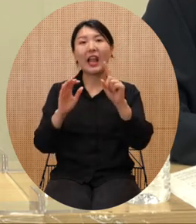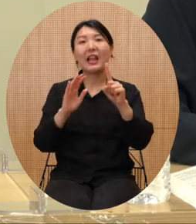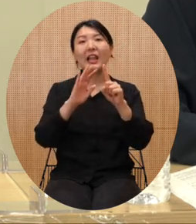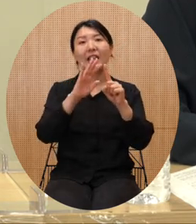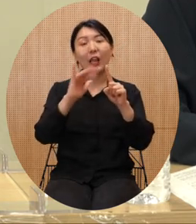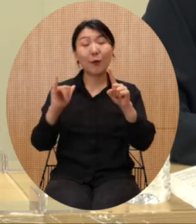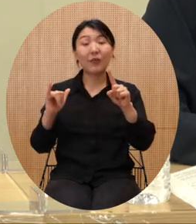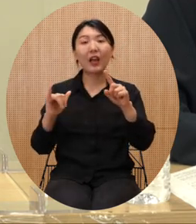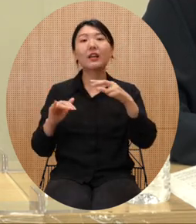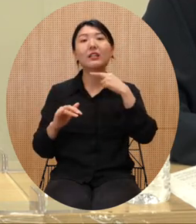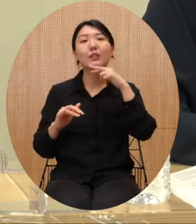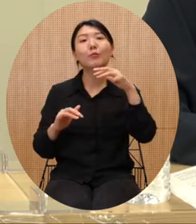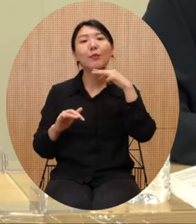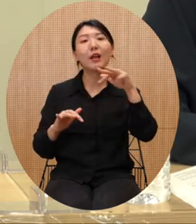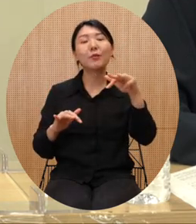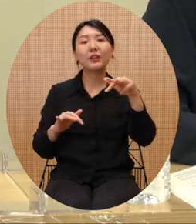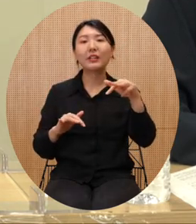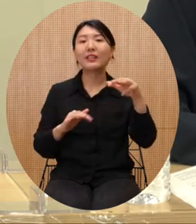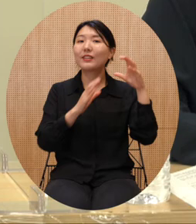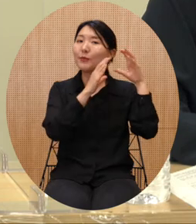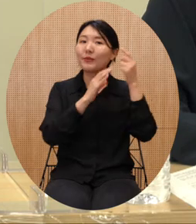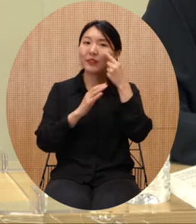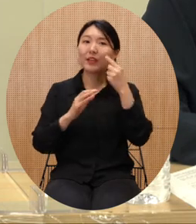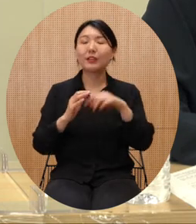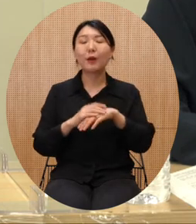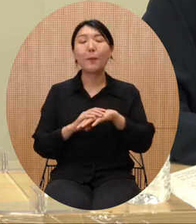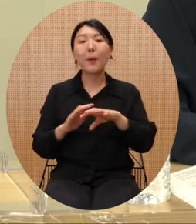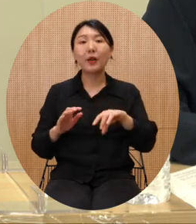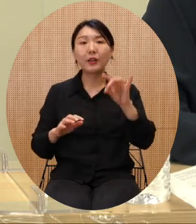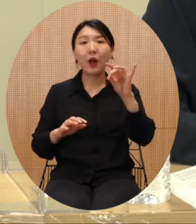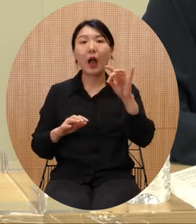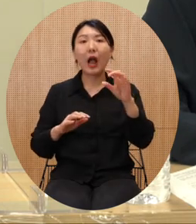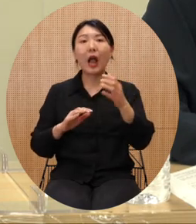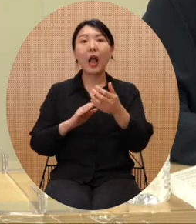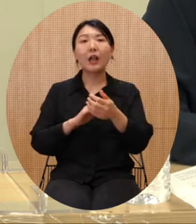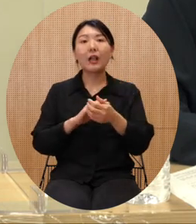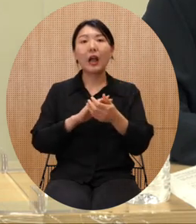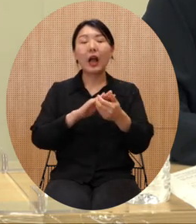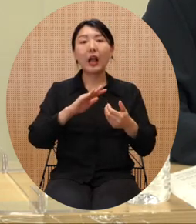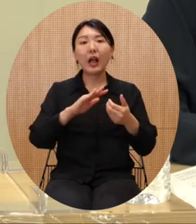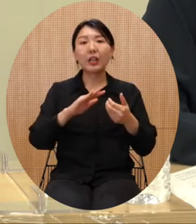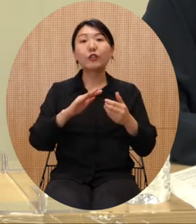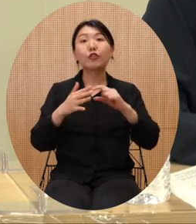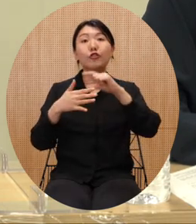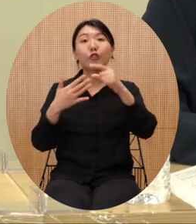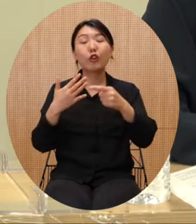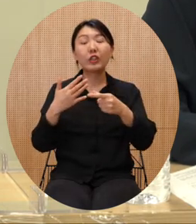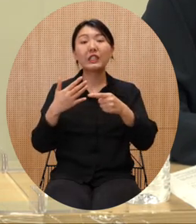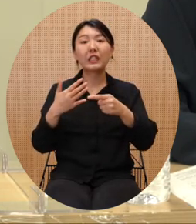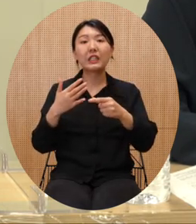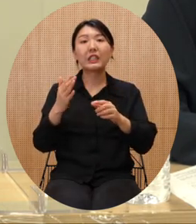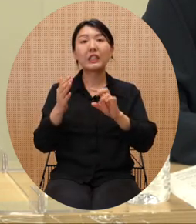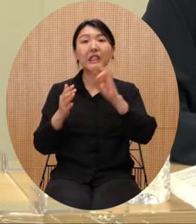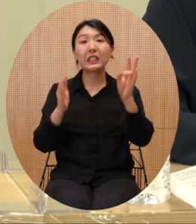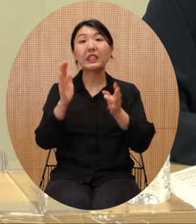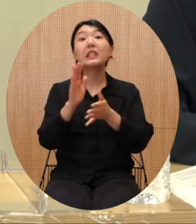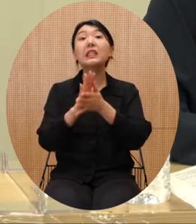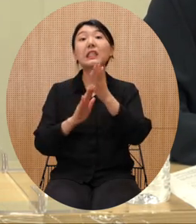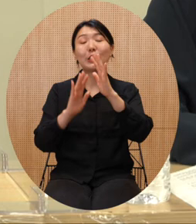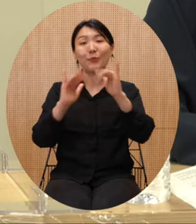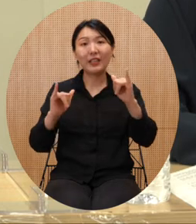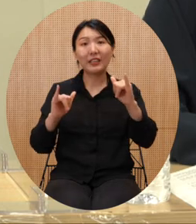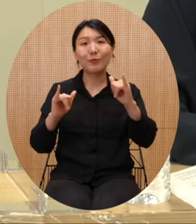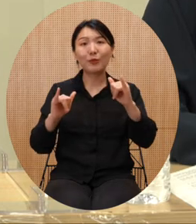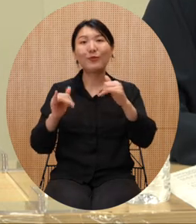정도로 듣도록 하겠습니다. 먼저 아까 첫 번째로 소개시켜드린 시민님이신 김윤선 선생님 의견